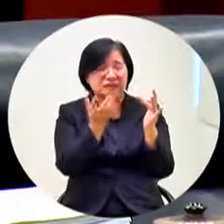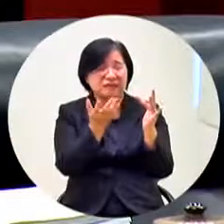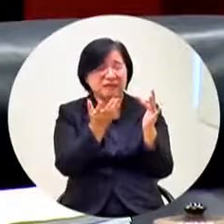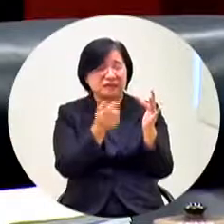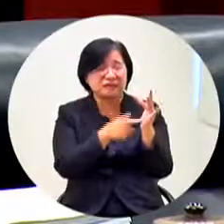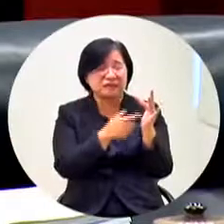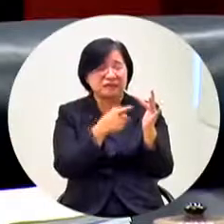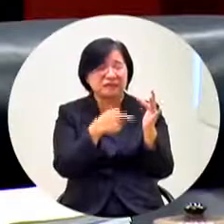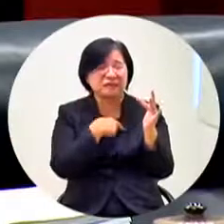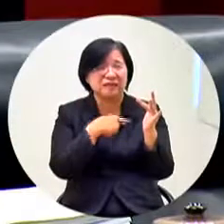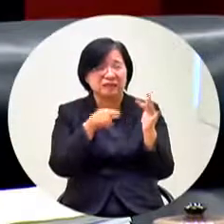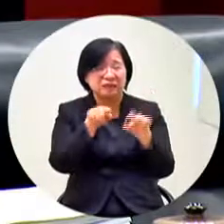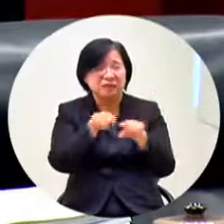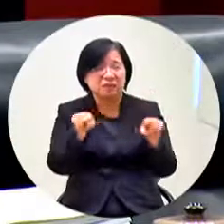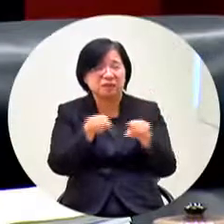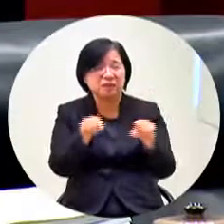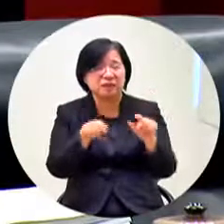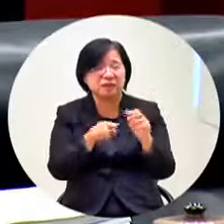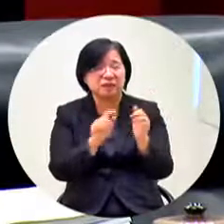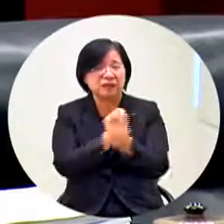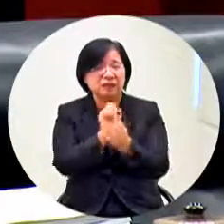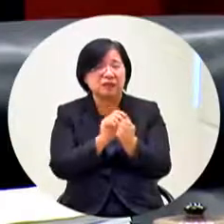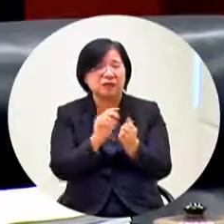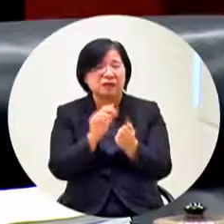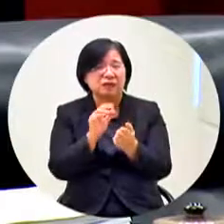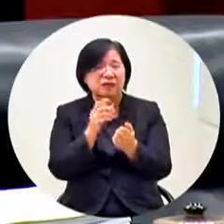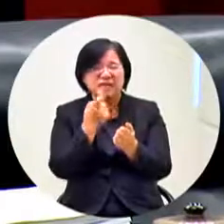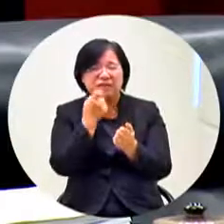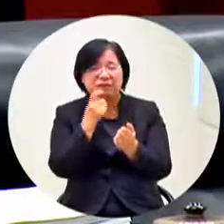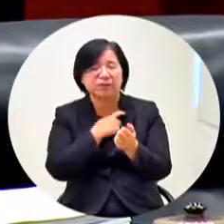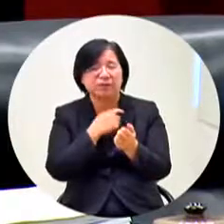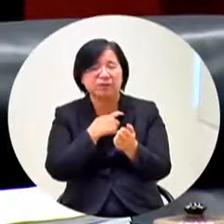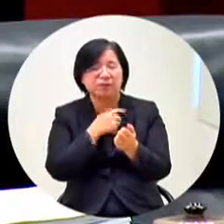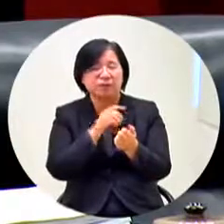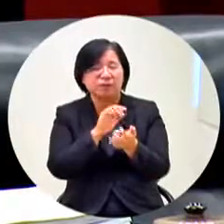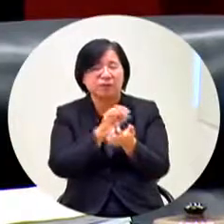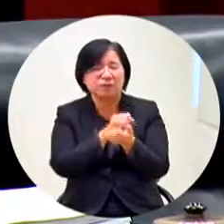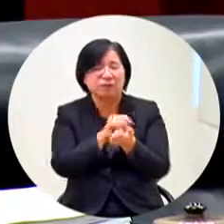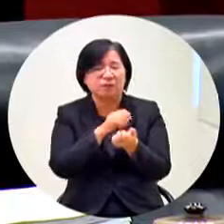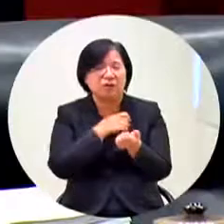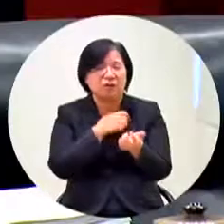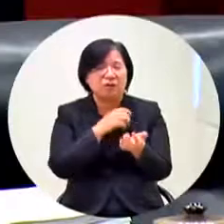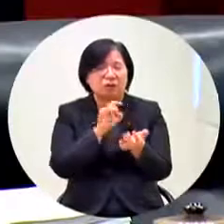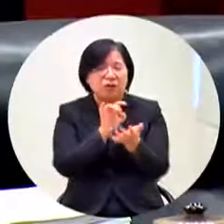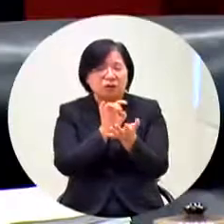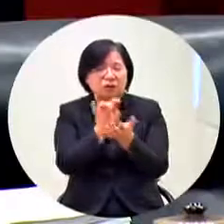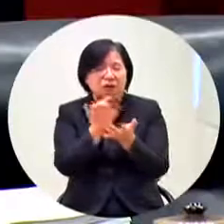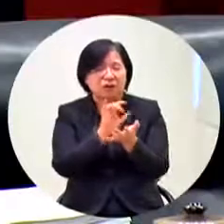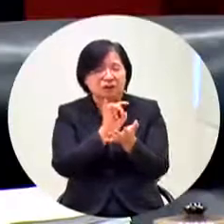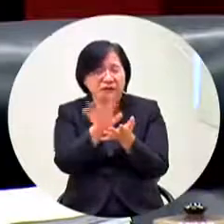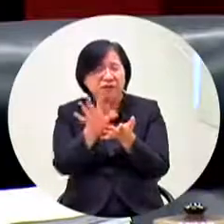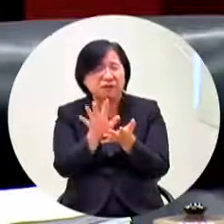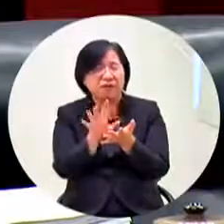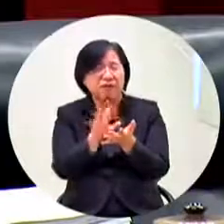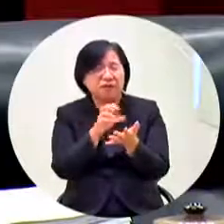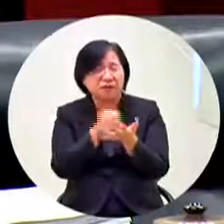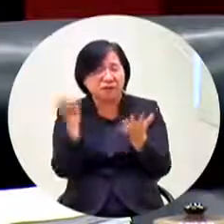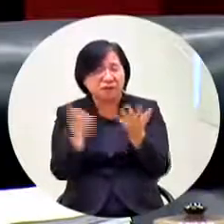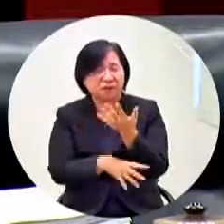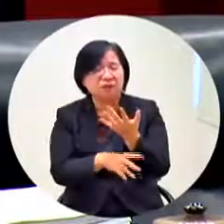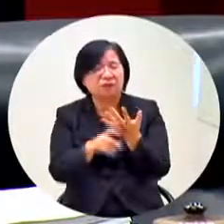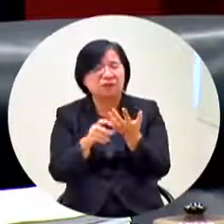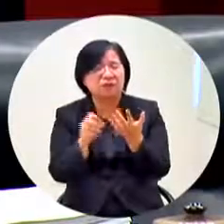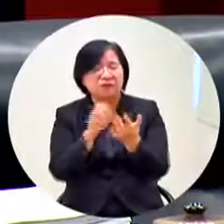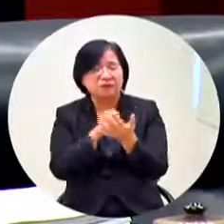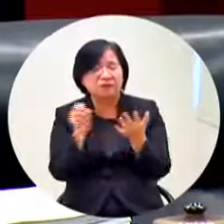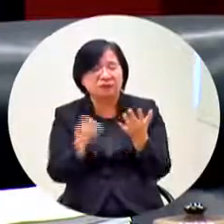预算，是不是一并把它给汰换掉，并不是不要树，而是换别种树种，更好的树种，来不